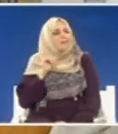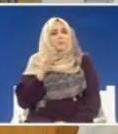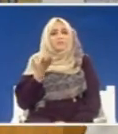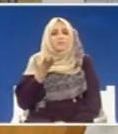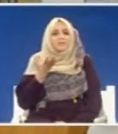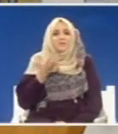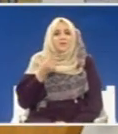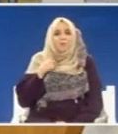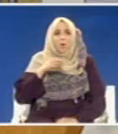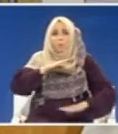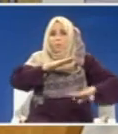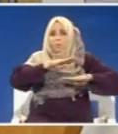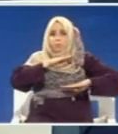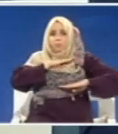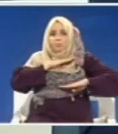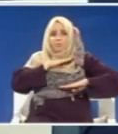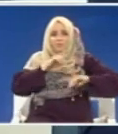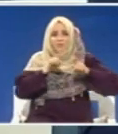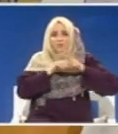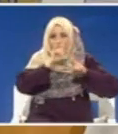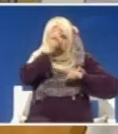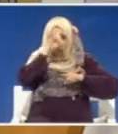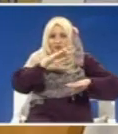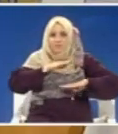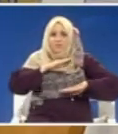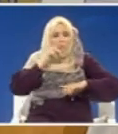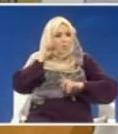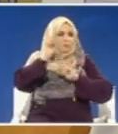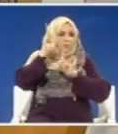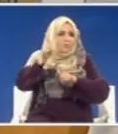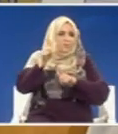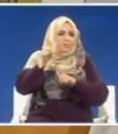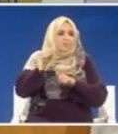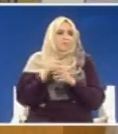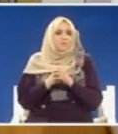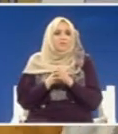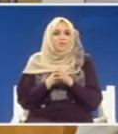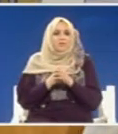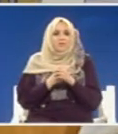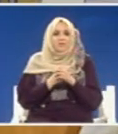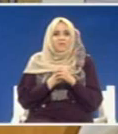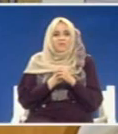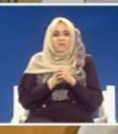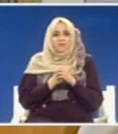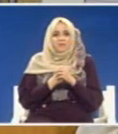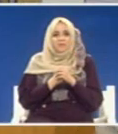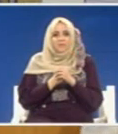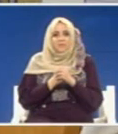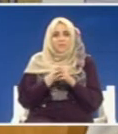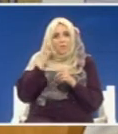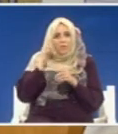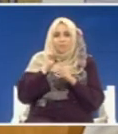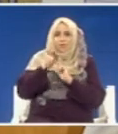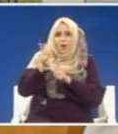ألا أكون جنديا من جنود الشيطان في محاربة الله في أرضه، في نعمائه، في